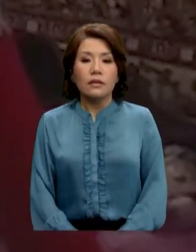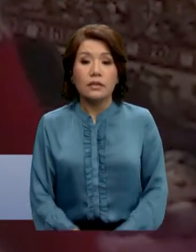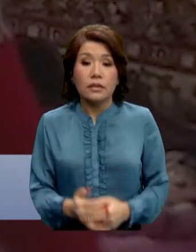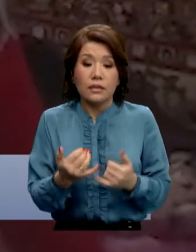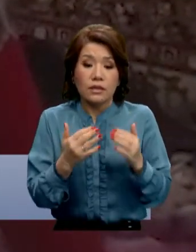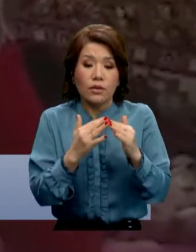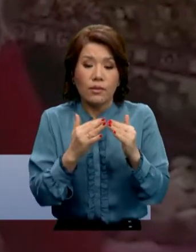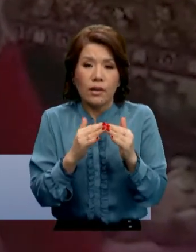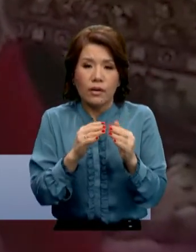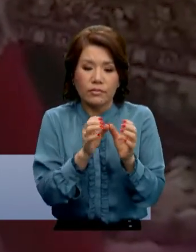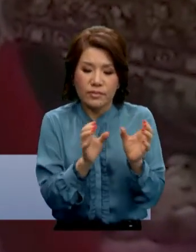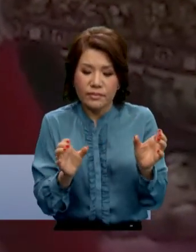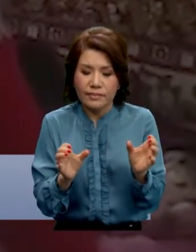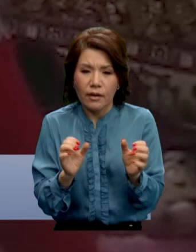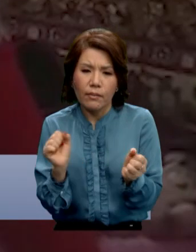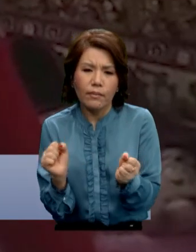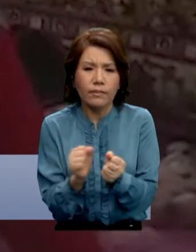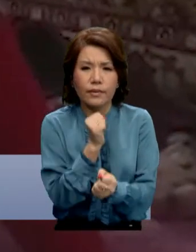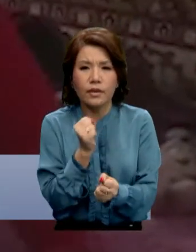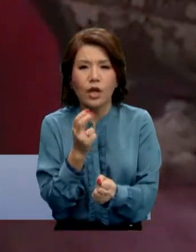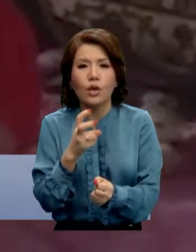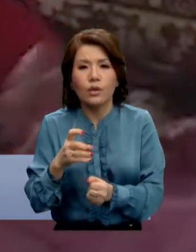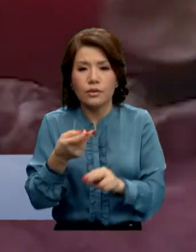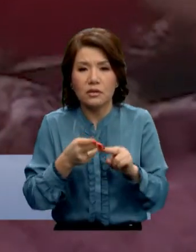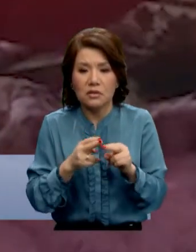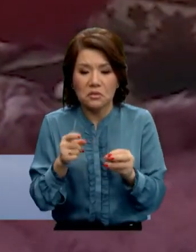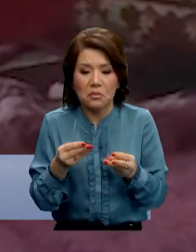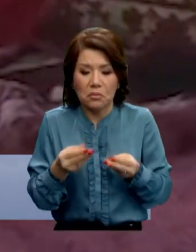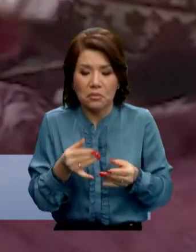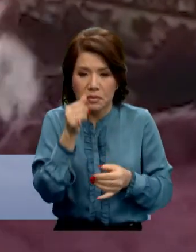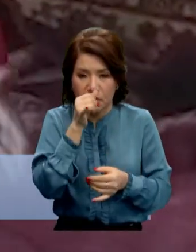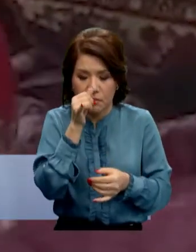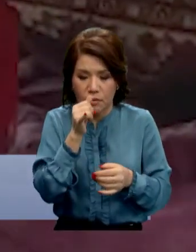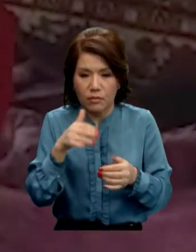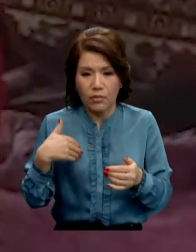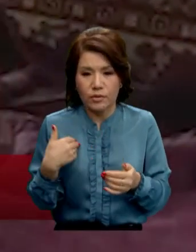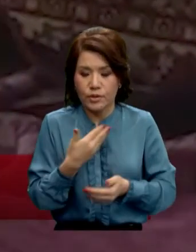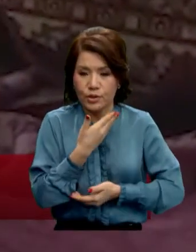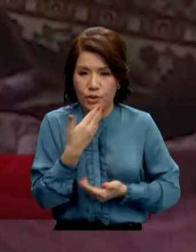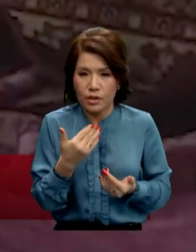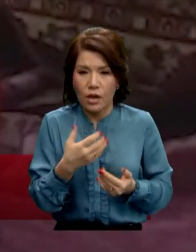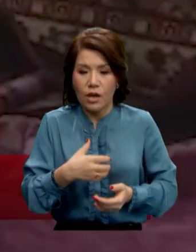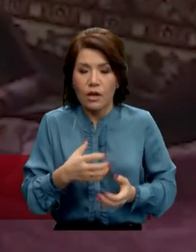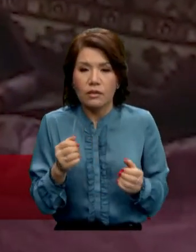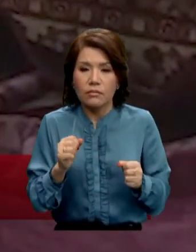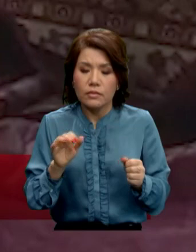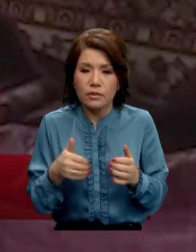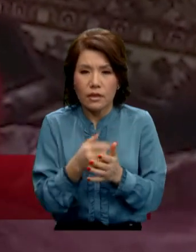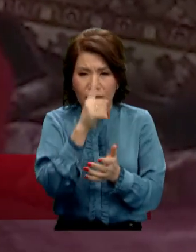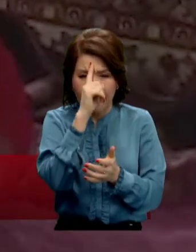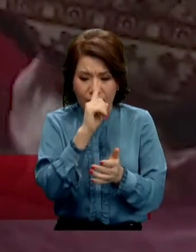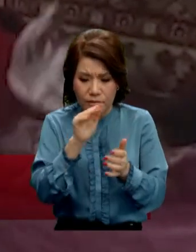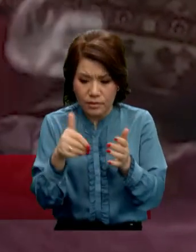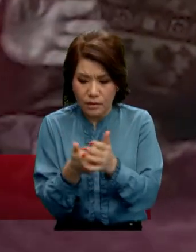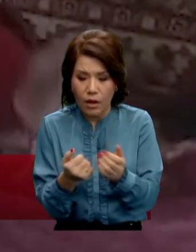Үйдегі құбыр қатып қалған, оны жібітіп алдық, бірақ одан қайыр жоқ. Отырған кейпіміз мынау, жылу дұрыс берілмегеніне бір айдан асты